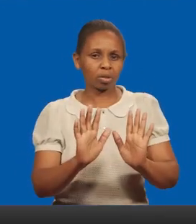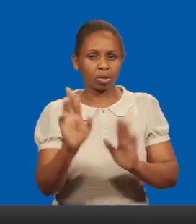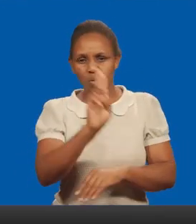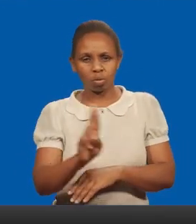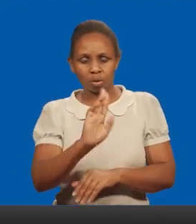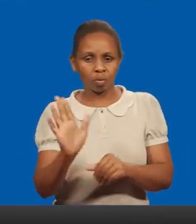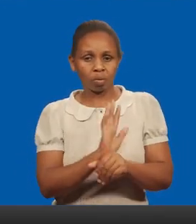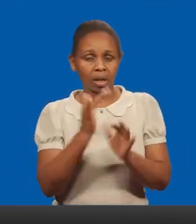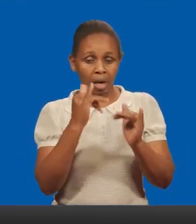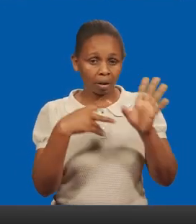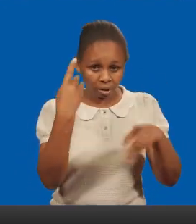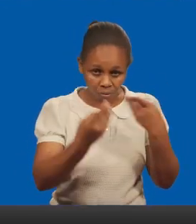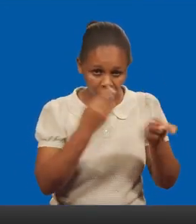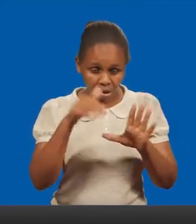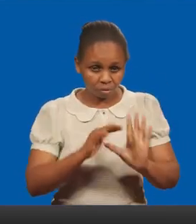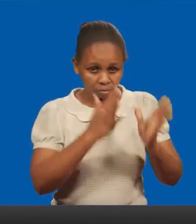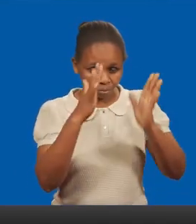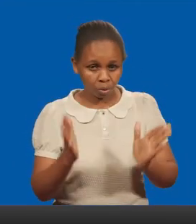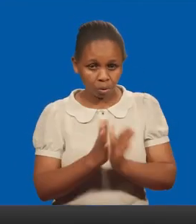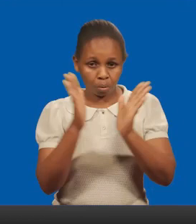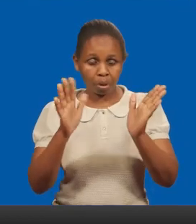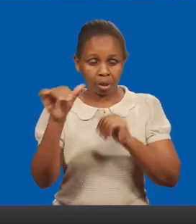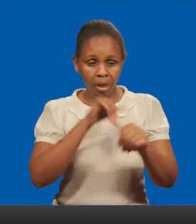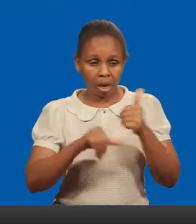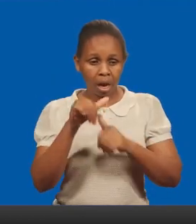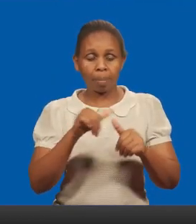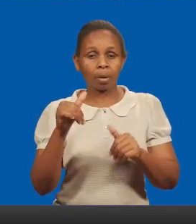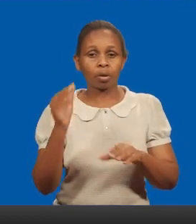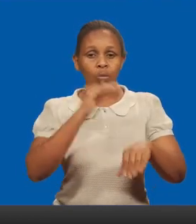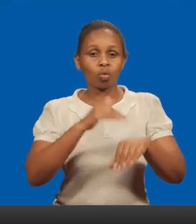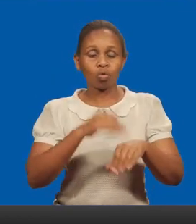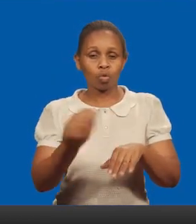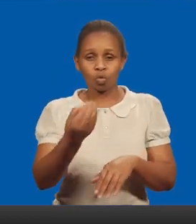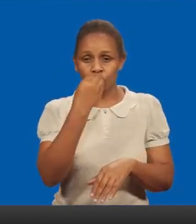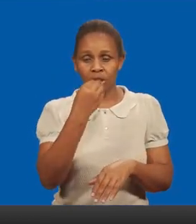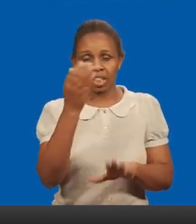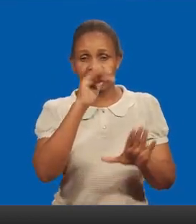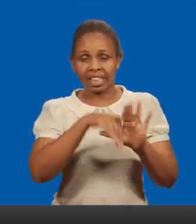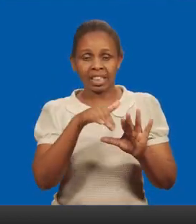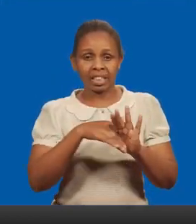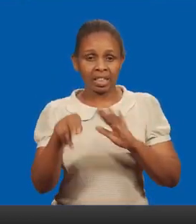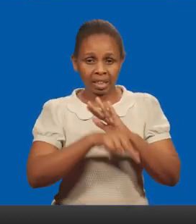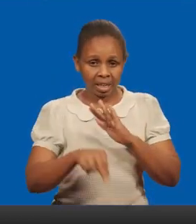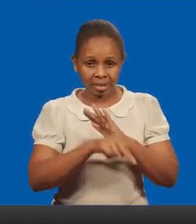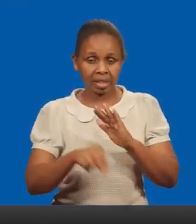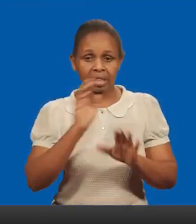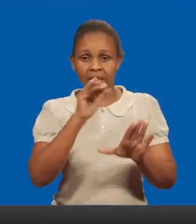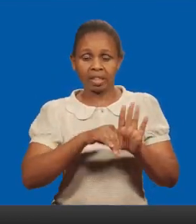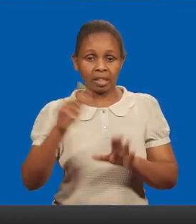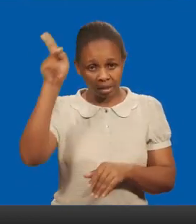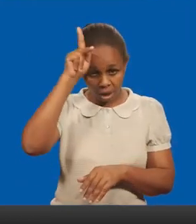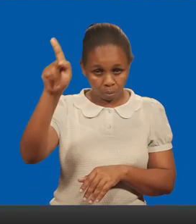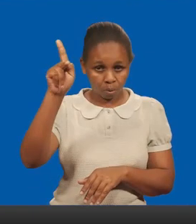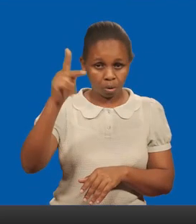that's not necessarily useful. Akizungumza katika hafla ya uzinduzi wa mpango wa lishe bora kwa wanafunzi wa shule za chekechea